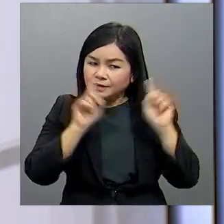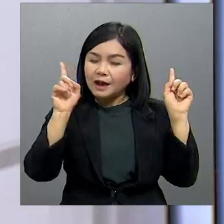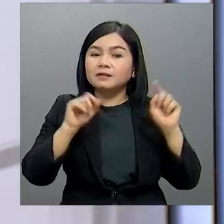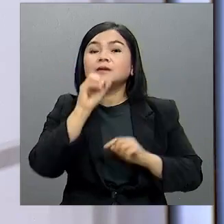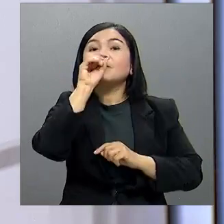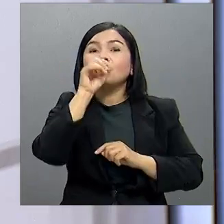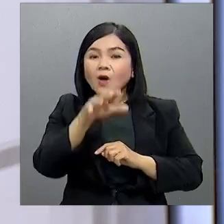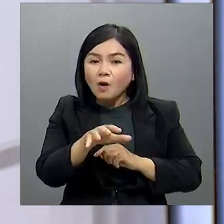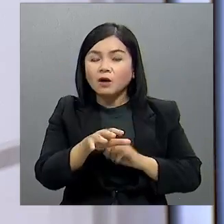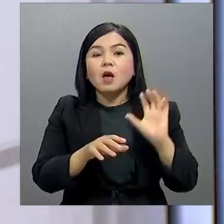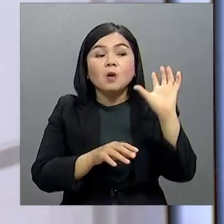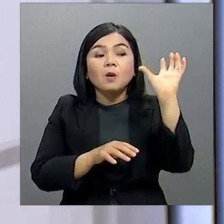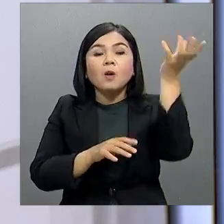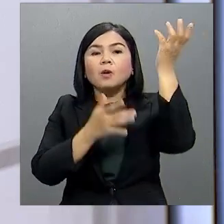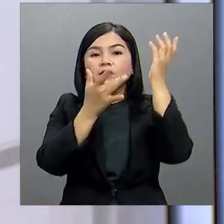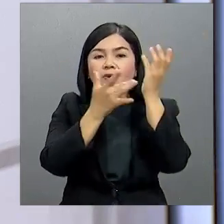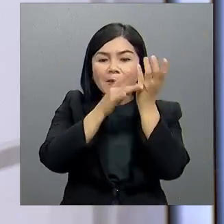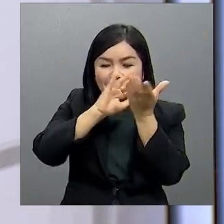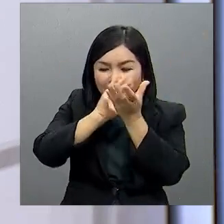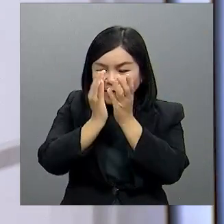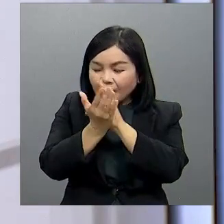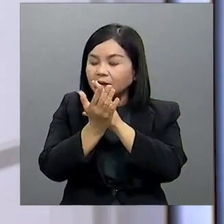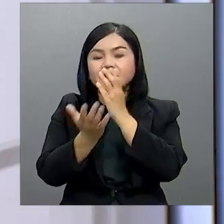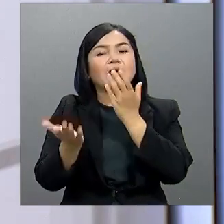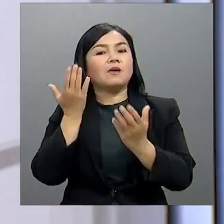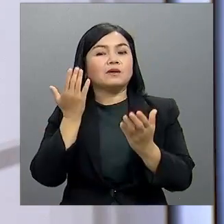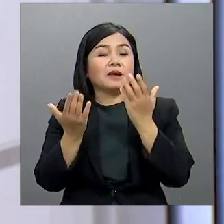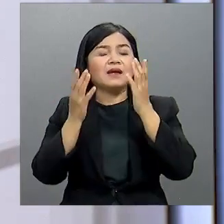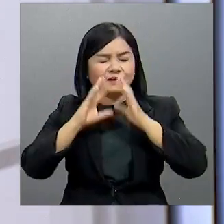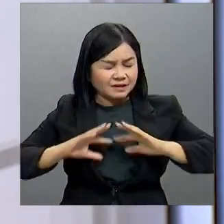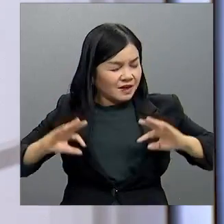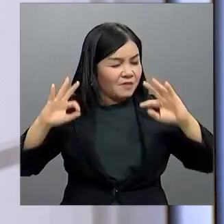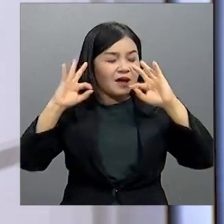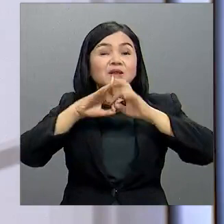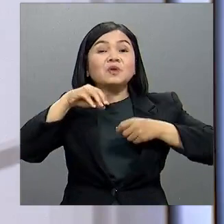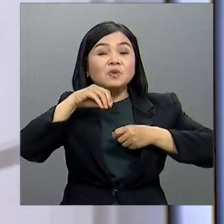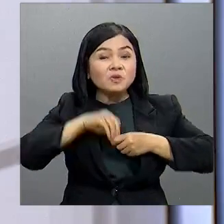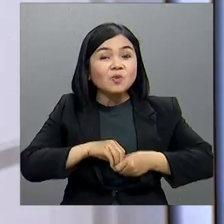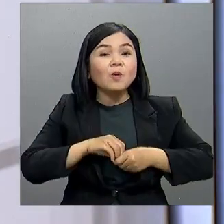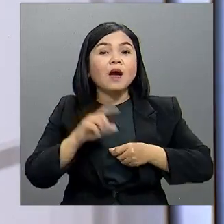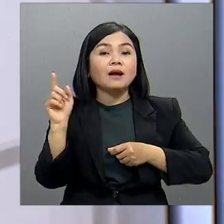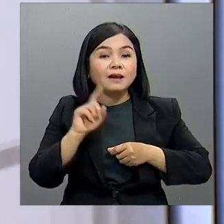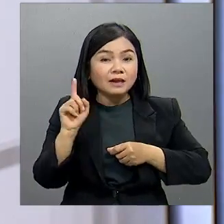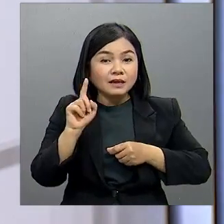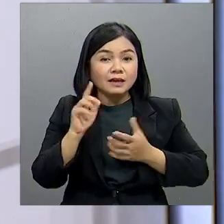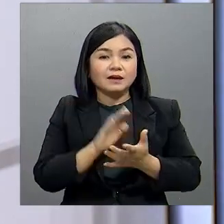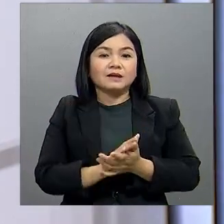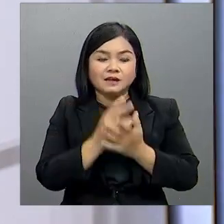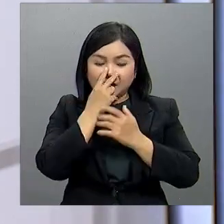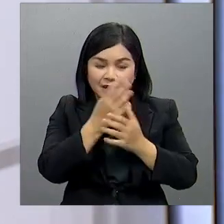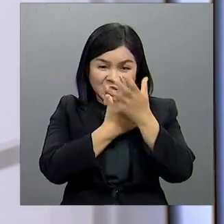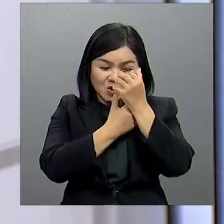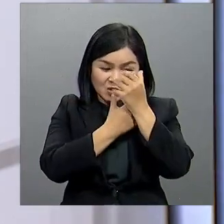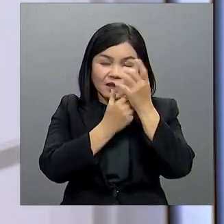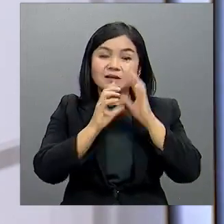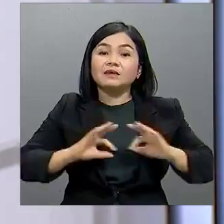ว่าโลกมันจะเปลี่ยนผ่านไปแค่ไหนนะครับแต่สิ่งหนึ่งที่มันยังคงคลาสสิคเนี่ยก็ยังคงอยู่ได้ถ้าเราให้คุณค่ากับมานั้นไม่มีถูกไม่มี